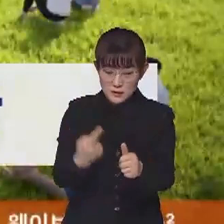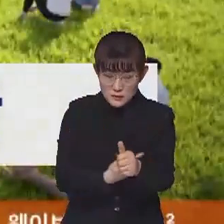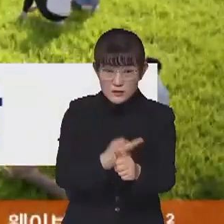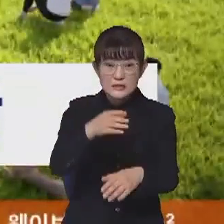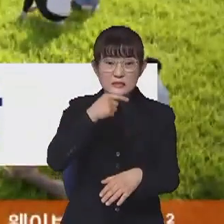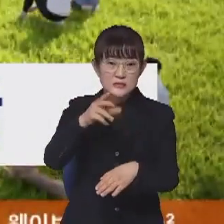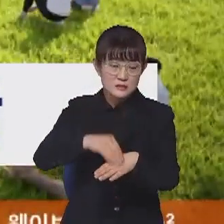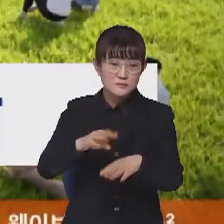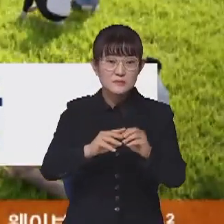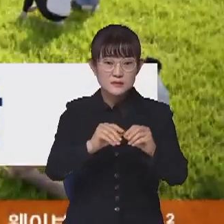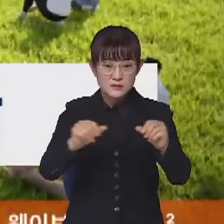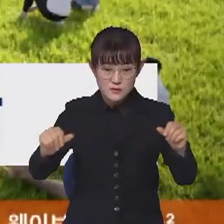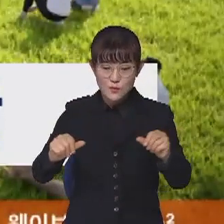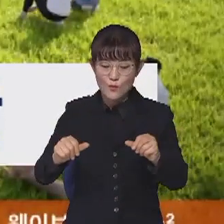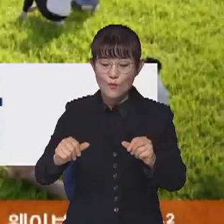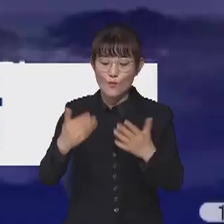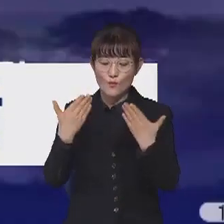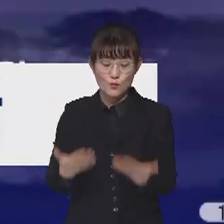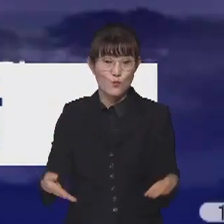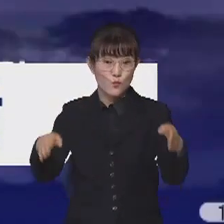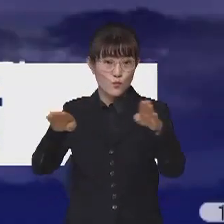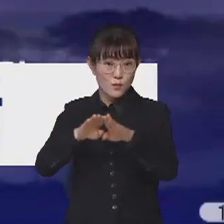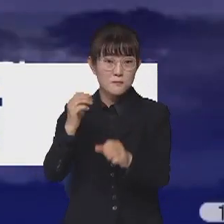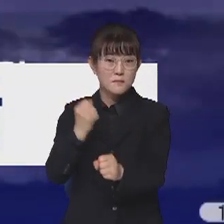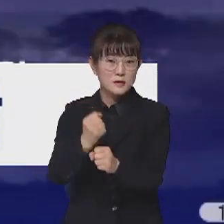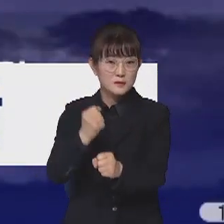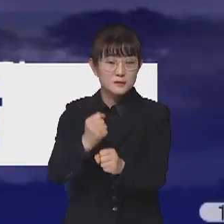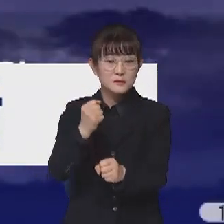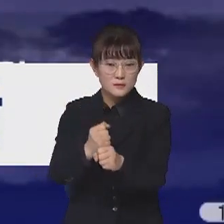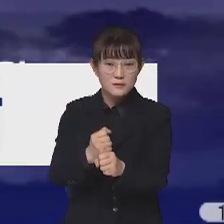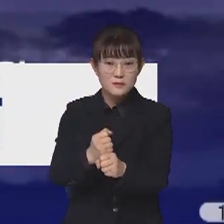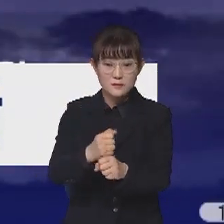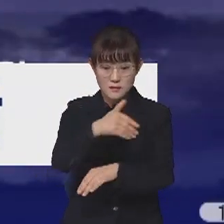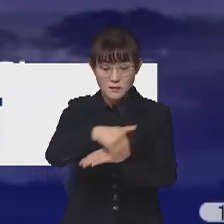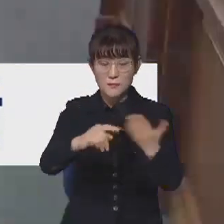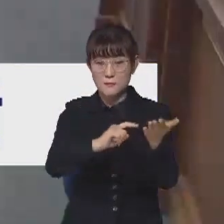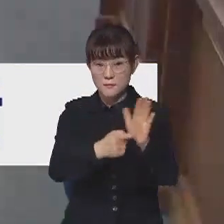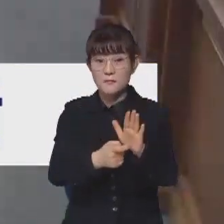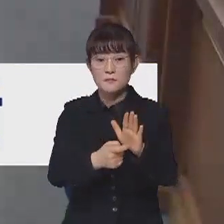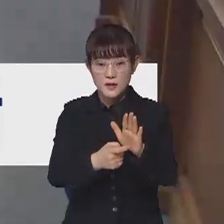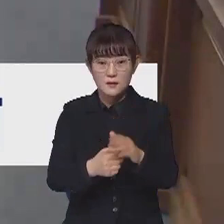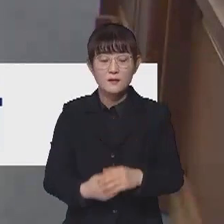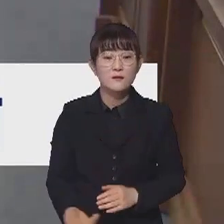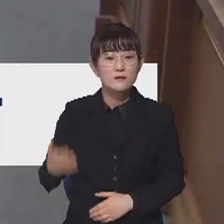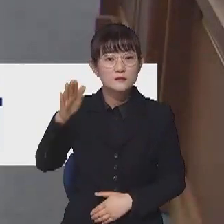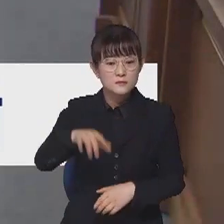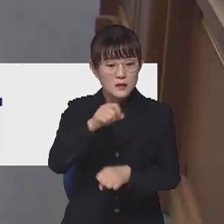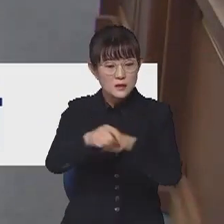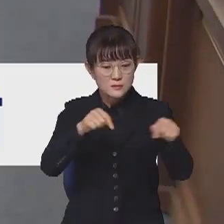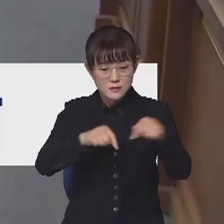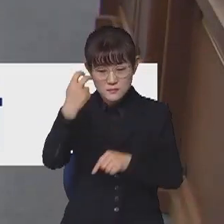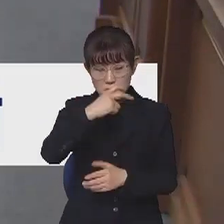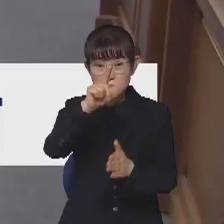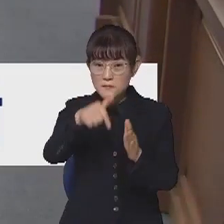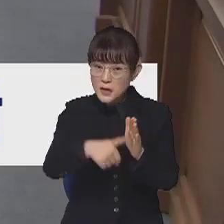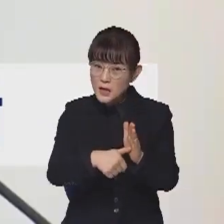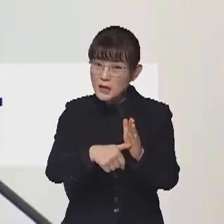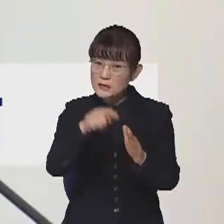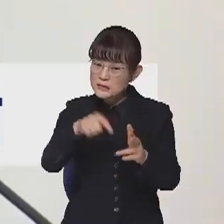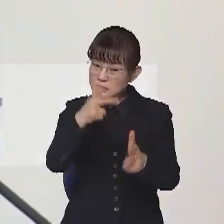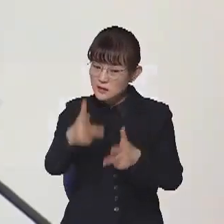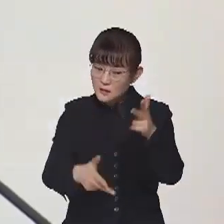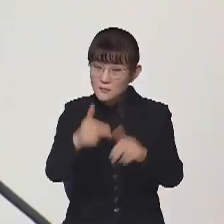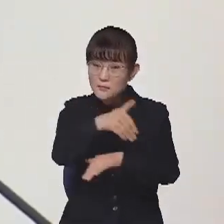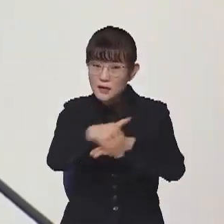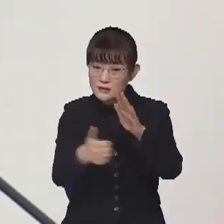만들어 시민들의 휴식공간으로 만들겠다는 Y벨트 사업을 발표했습니다. 하지만 행정사무감사에서 실현 가능성이